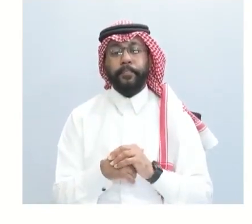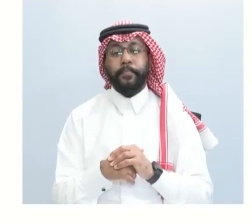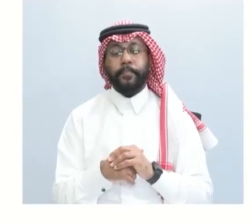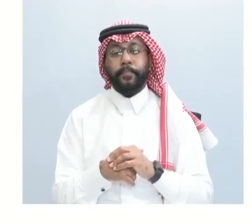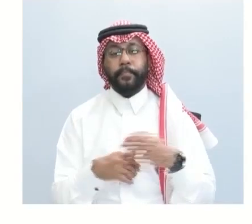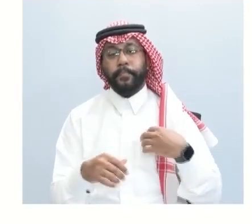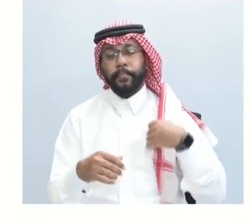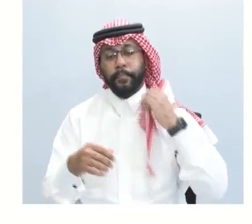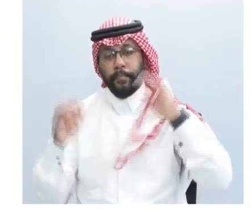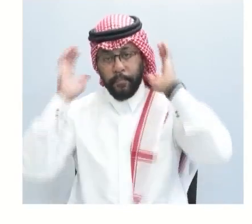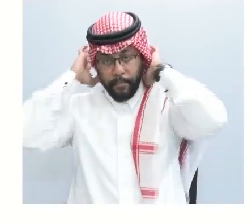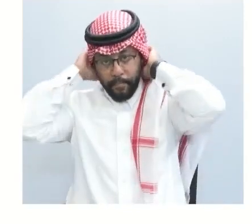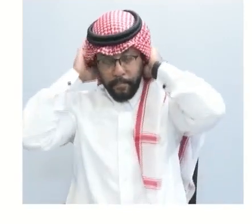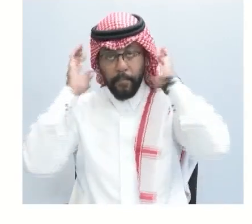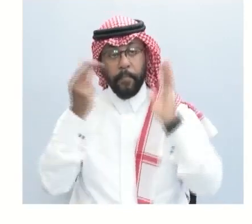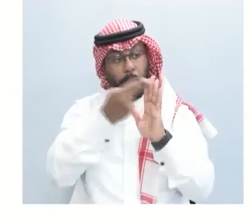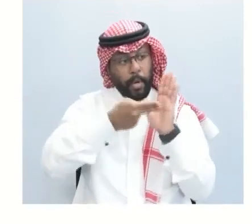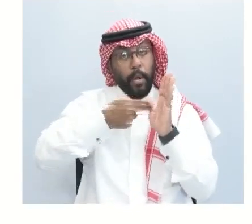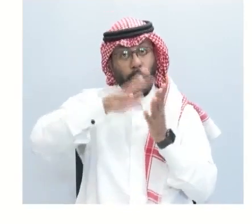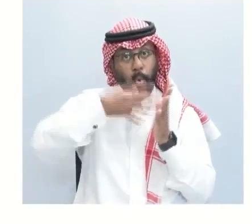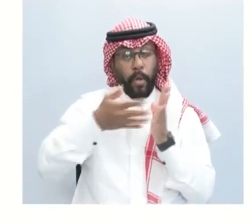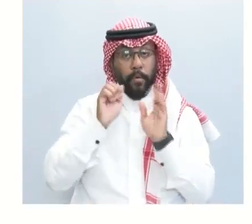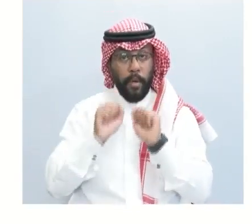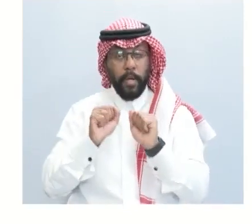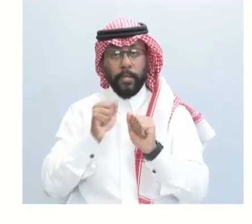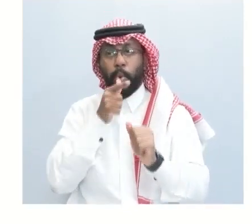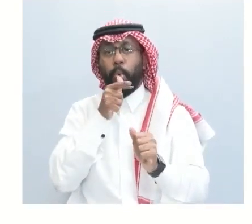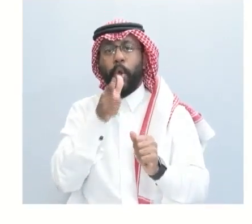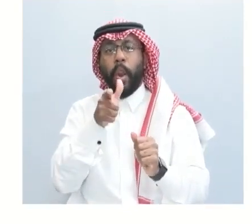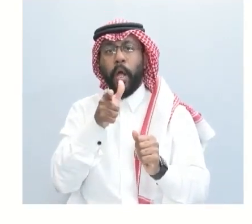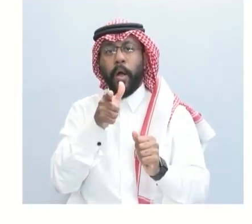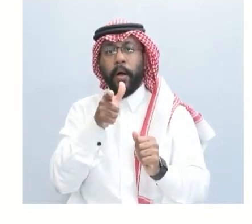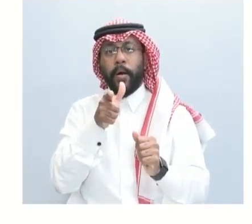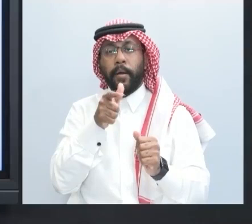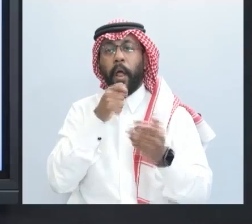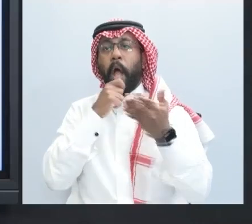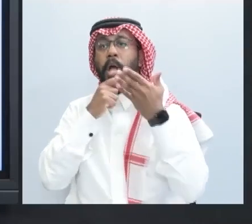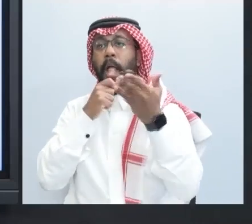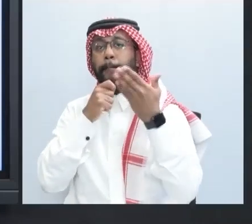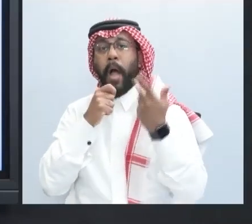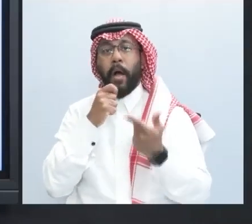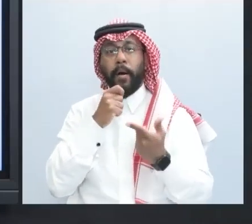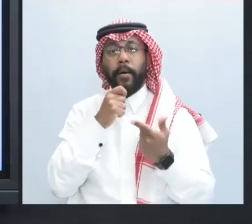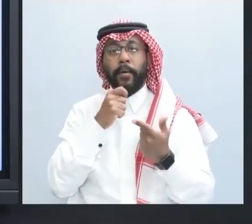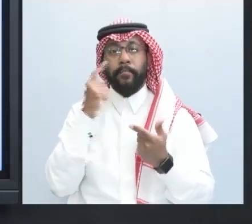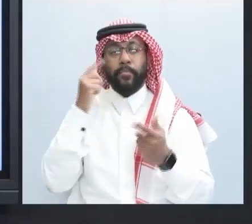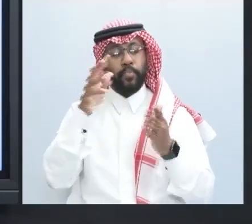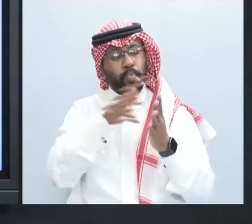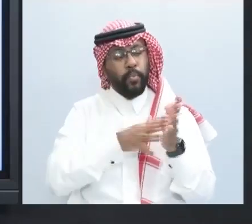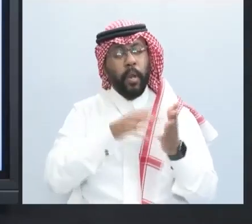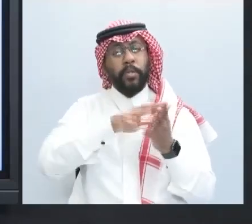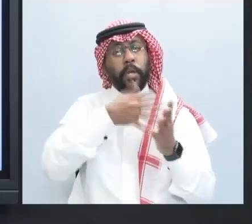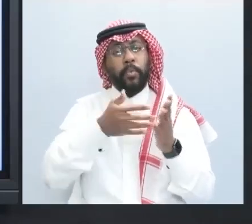هنا ارسم شكلا او جدولا يلخص مهارات الخطابه والالقاء هنا وصلنا الى مهارات الخطابه اهم مهارات الخطابه والالقاء ارسم شكلا